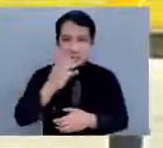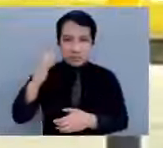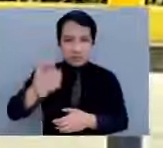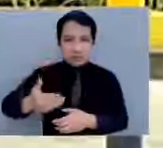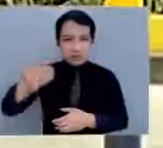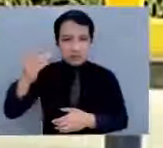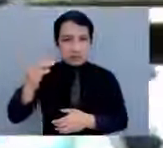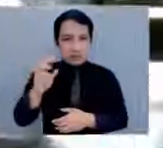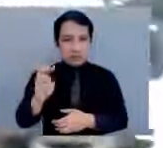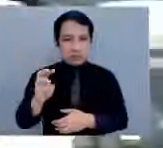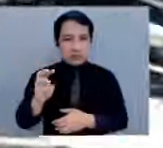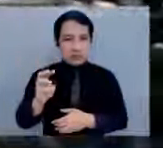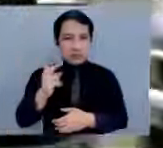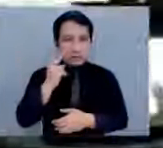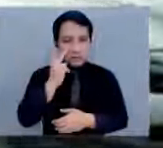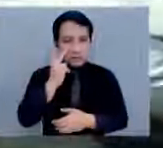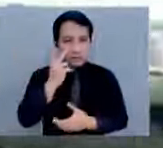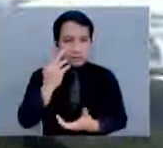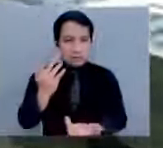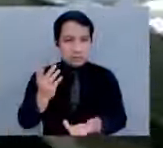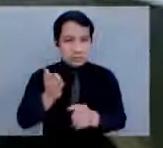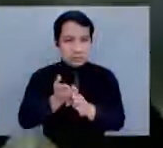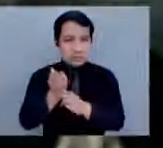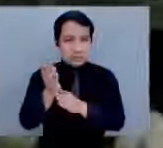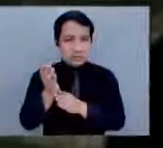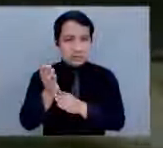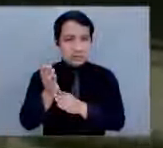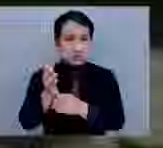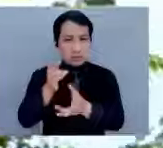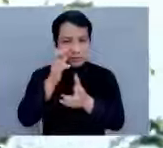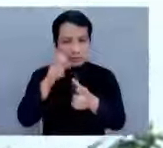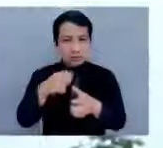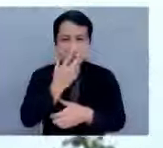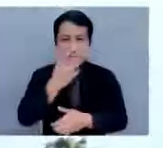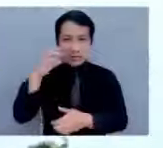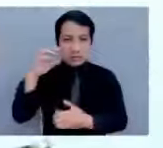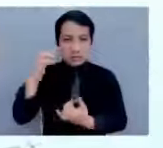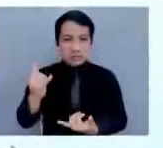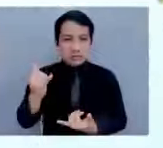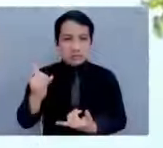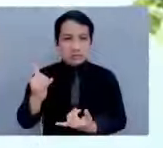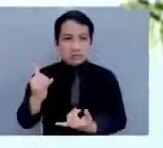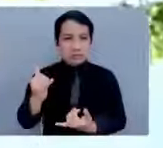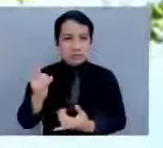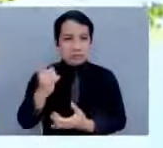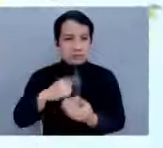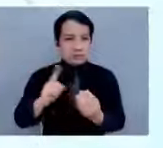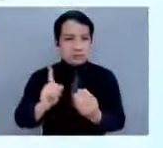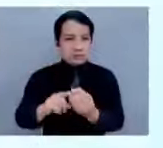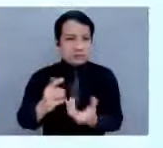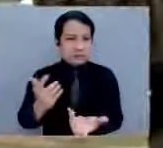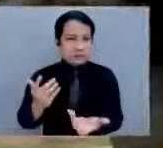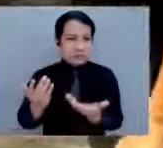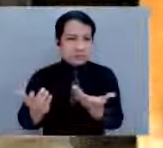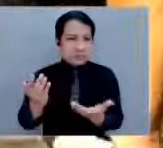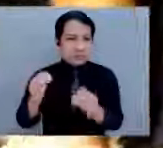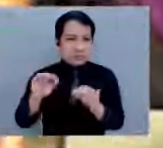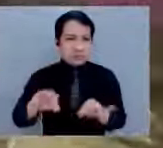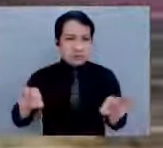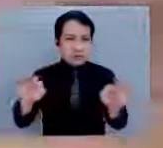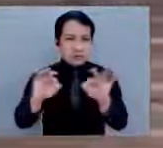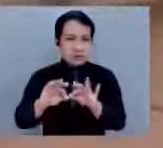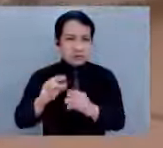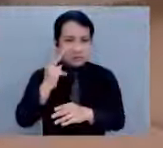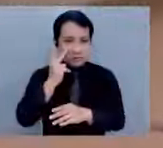which Kung tayo ay direktang nakatutok Sa Init ng Ar heat stroke is imminent or probable kaya dapat din po yung ating